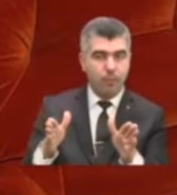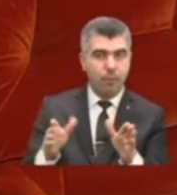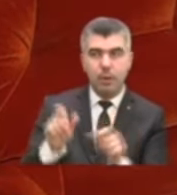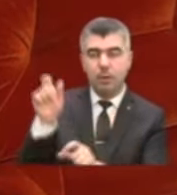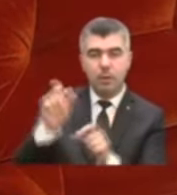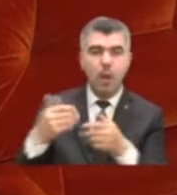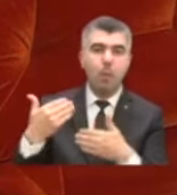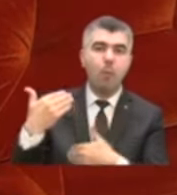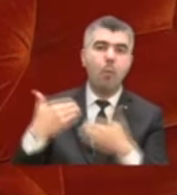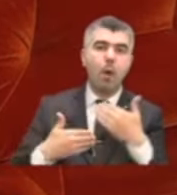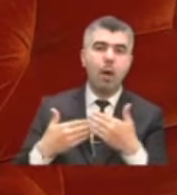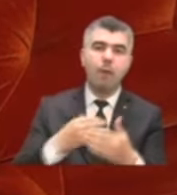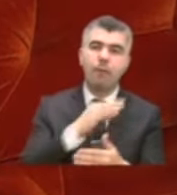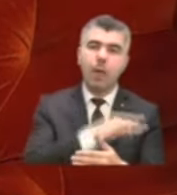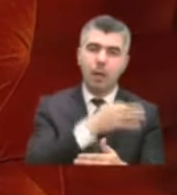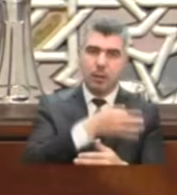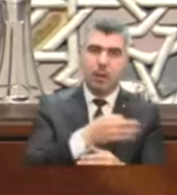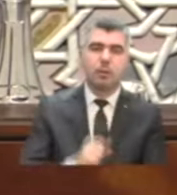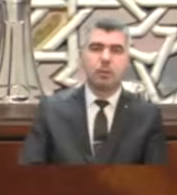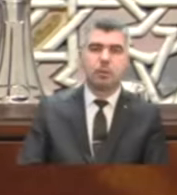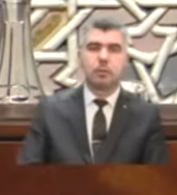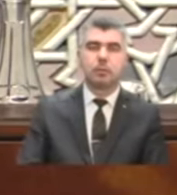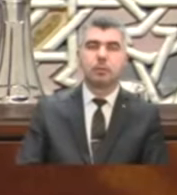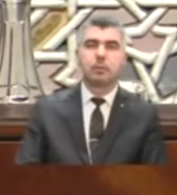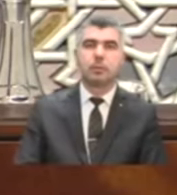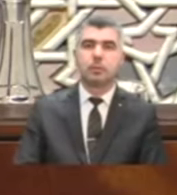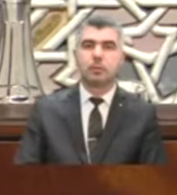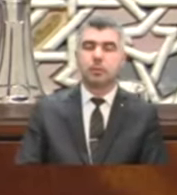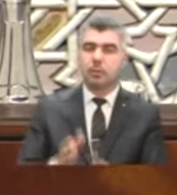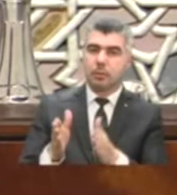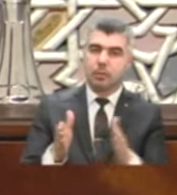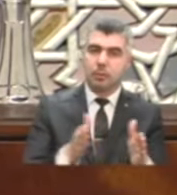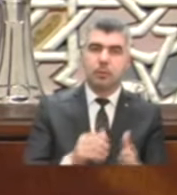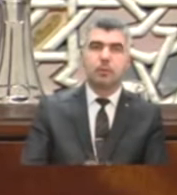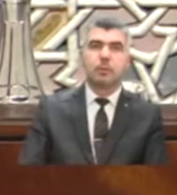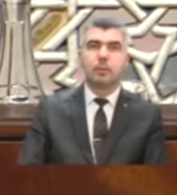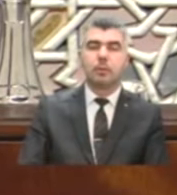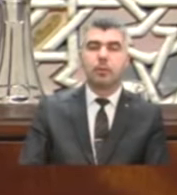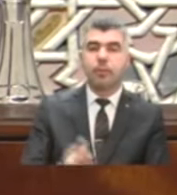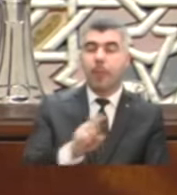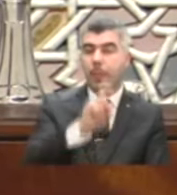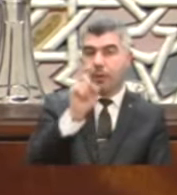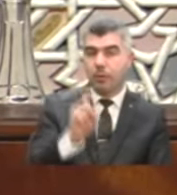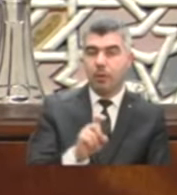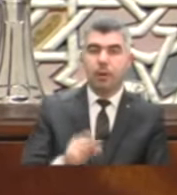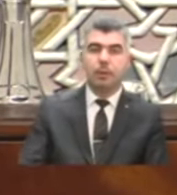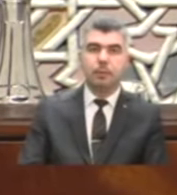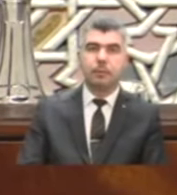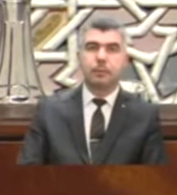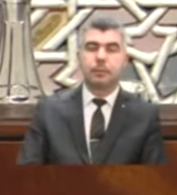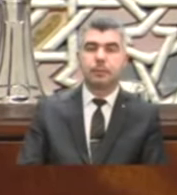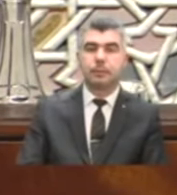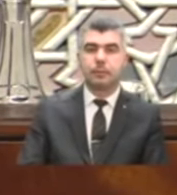الاشخاص في وضعيه اعاقه ان شاء الله. شكرا. شكرا سيده الوزيره. ونمر الى السؤال